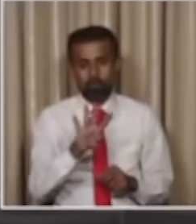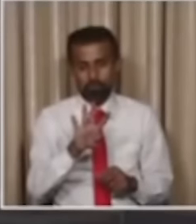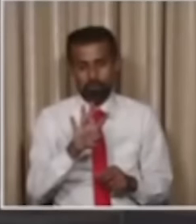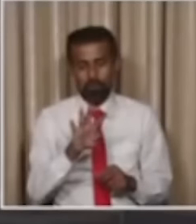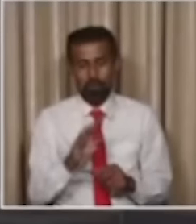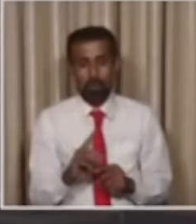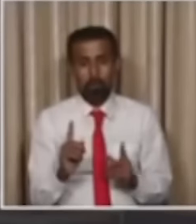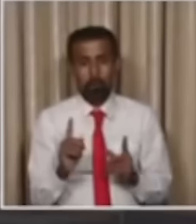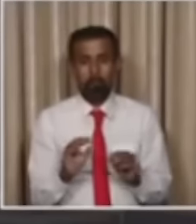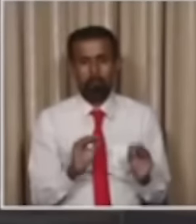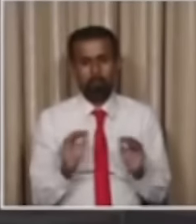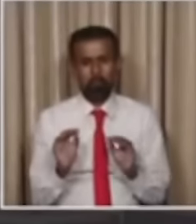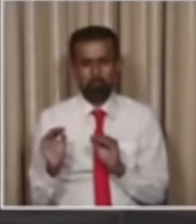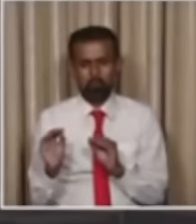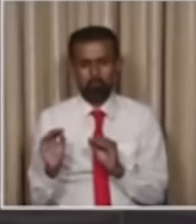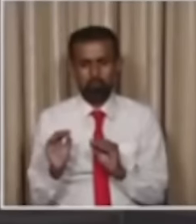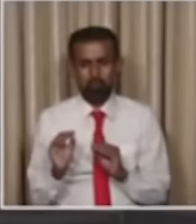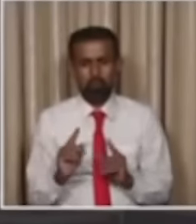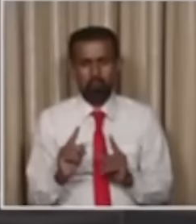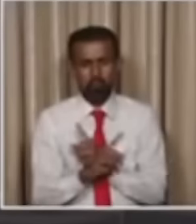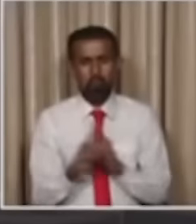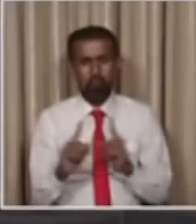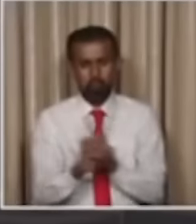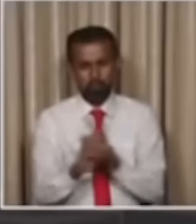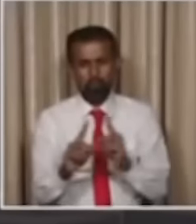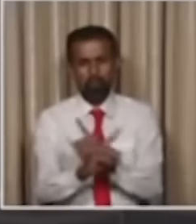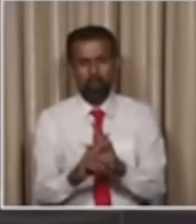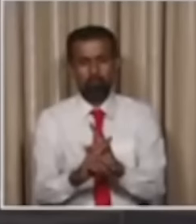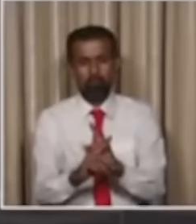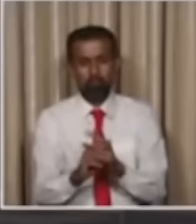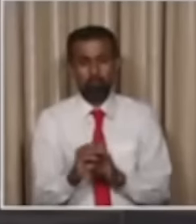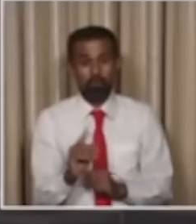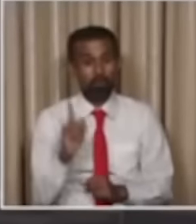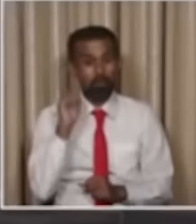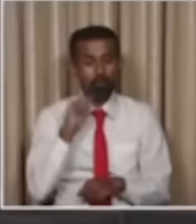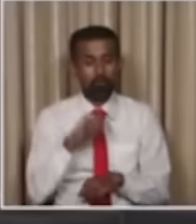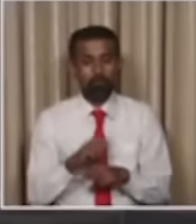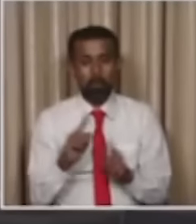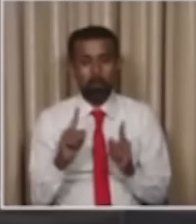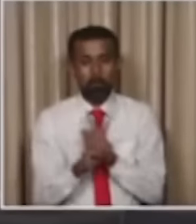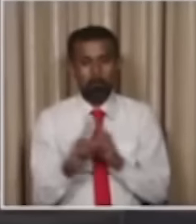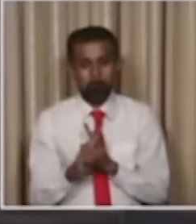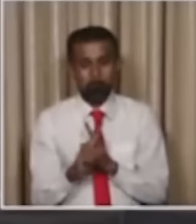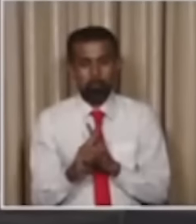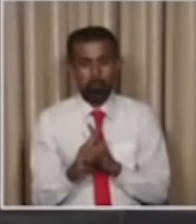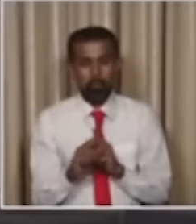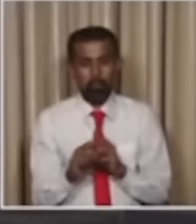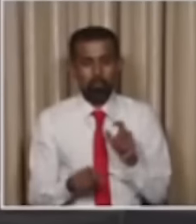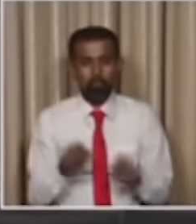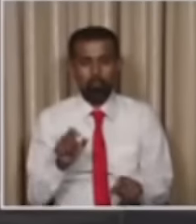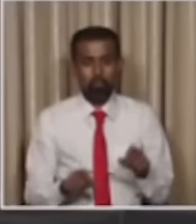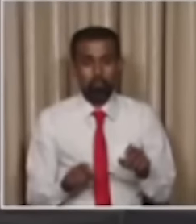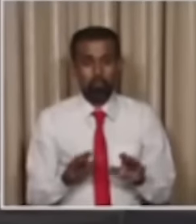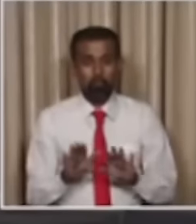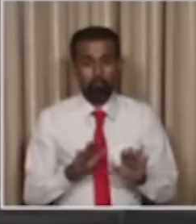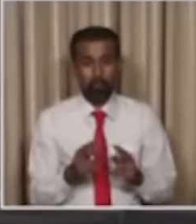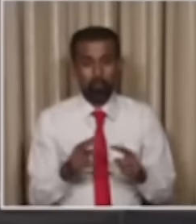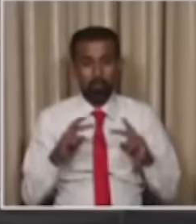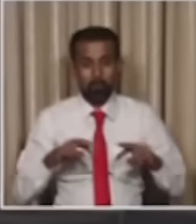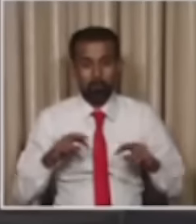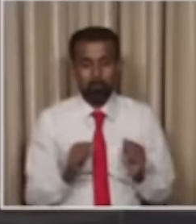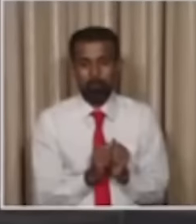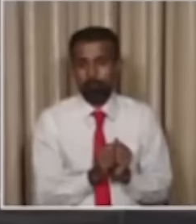මාරු ඊට පස්සේ දැන් දිගටම මාරු වීම වෙනවා. නමුත් ඒ වෙලාවේ මාරු කරලා තිබුණ අයගෙන් 4 මේ විමර්ශනයේ